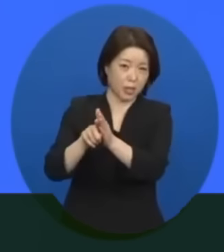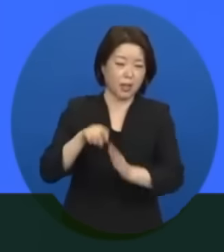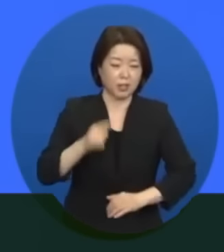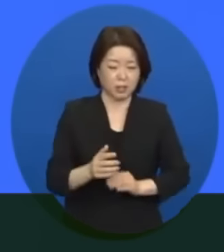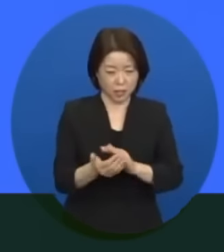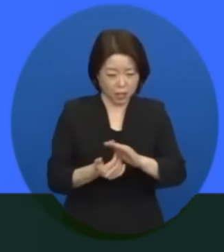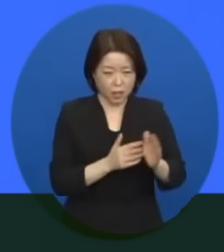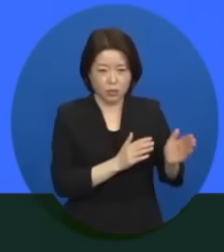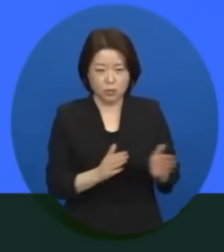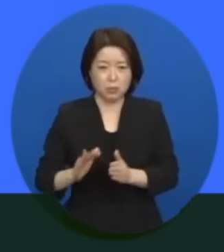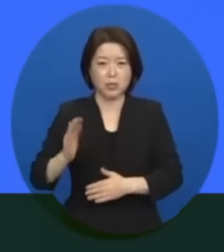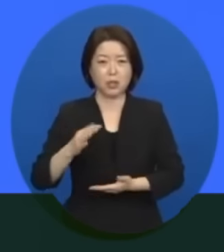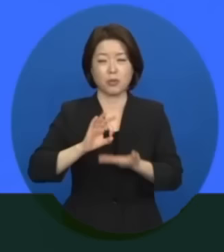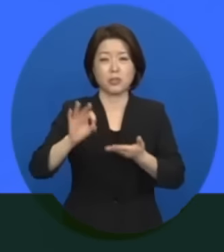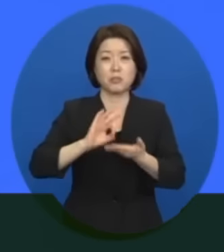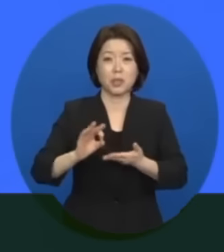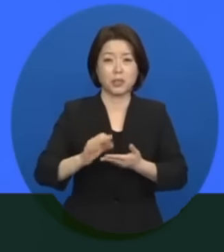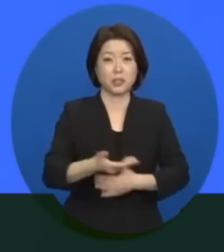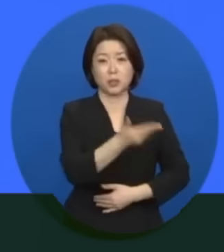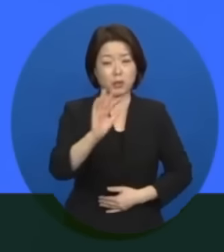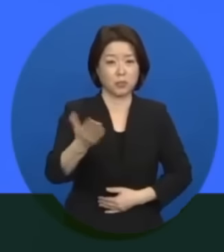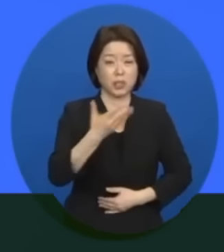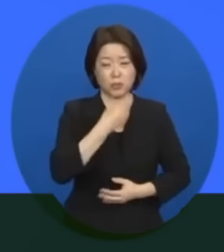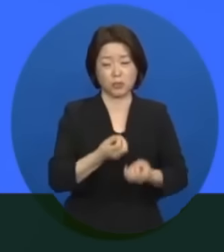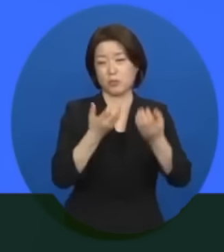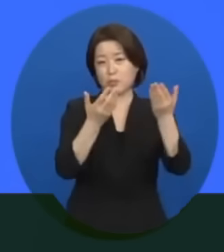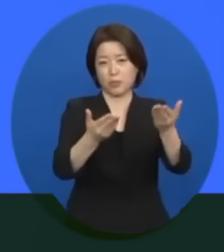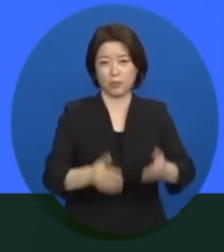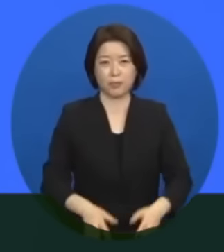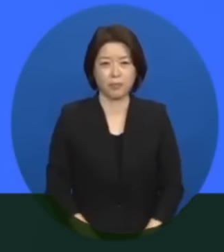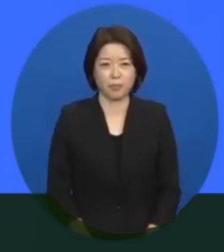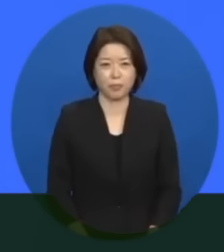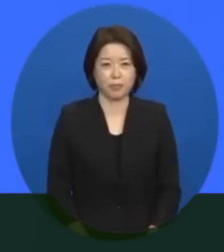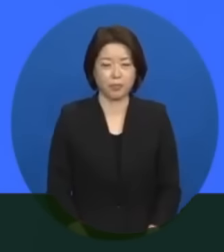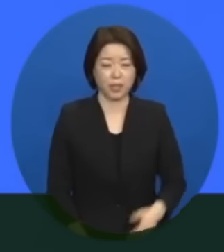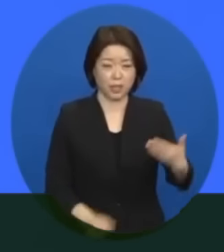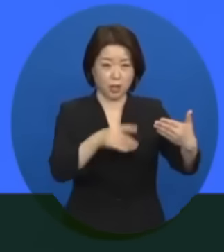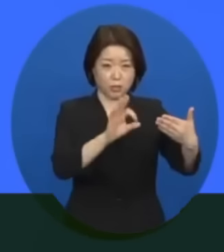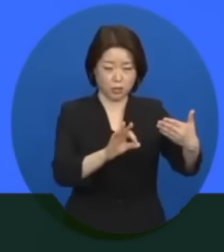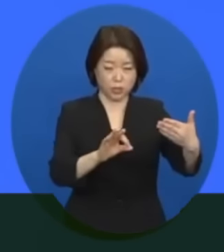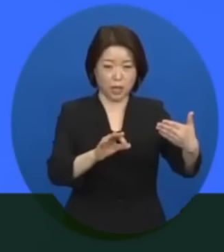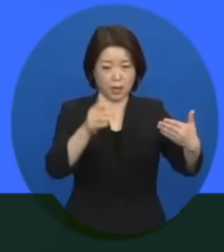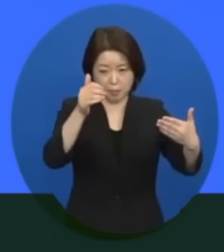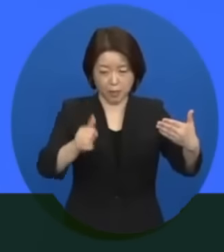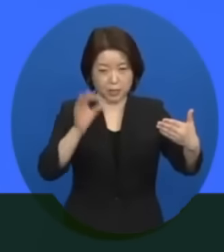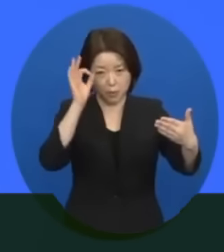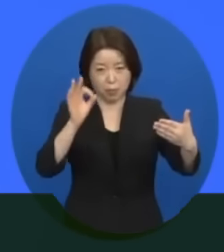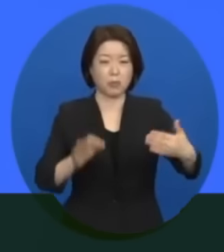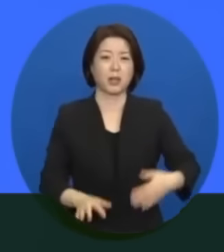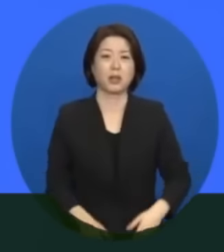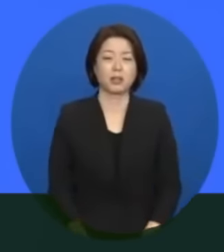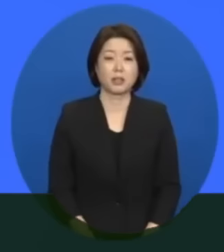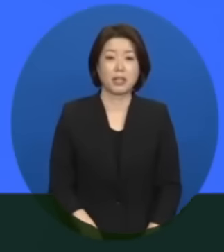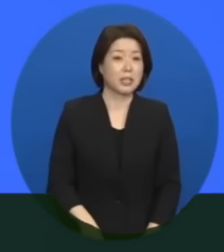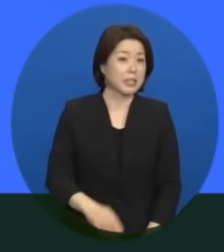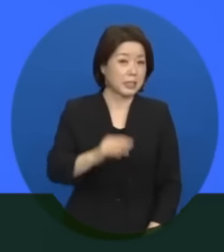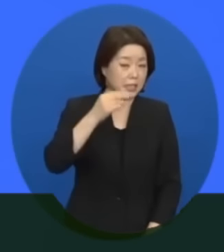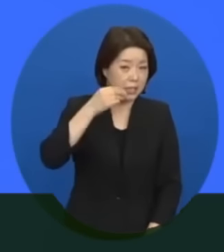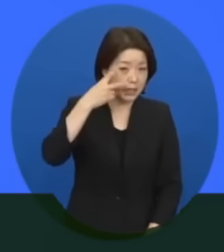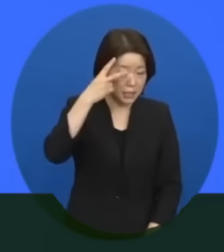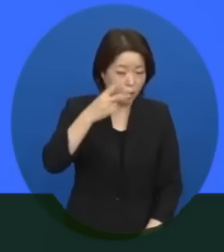쓰면은 여러분들이 되시기를 축복합니다 자 9장이 마지막 부분에 3절부터 사울이 사라지게 되고 다수로